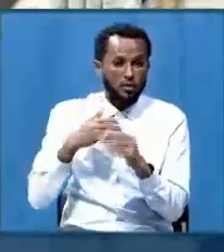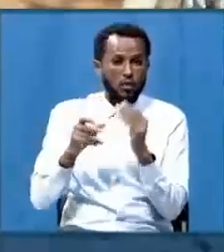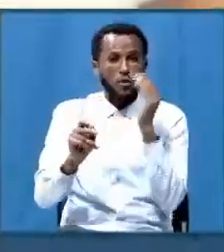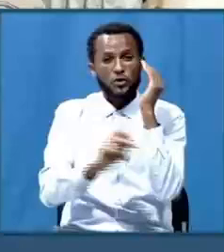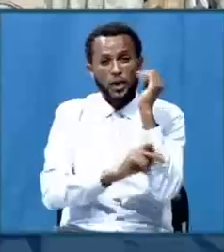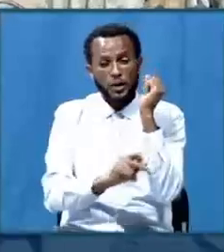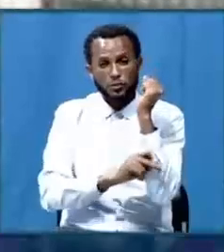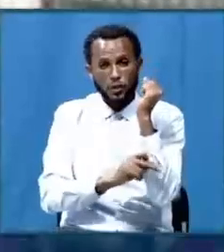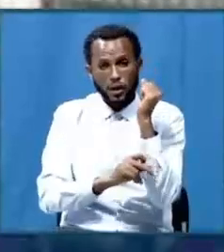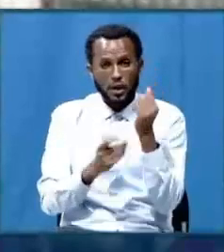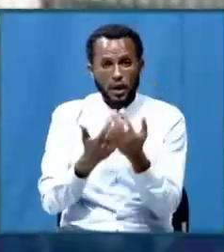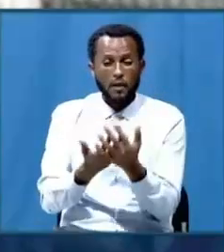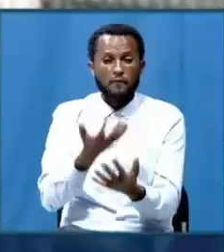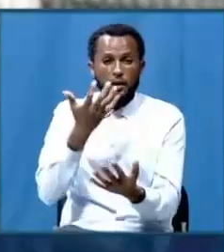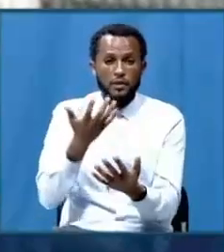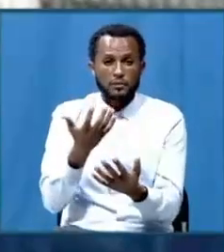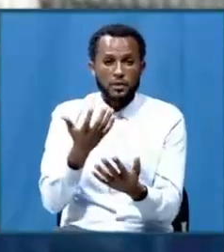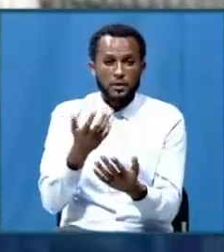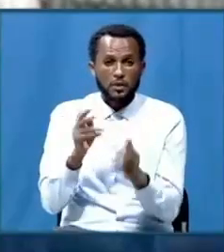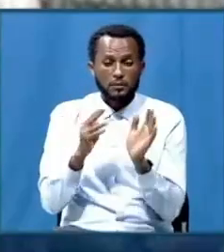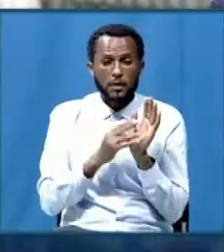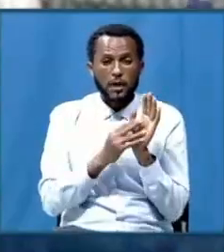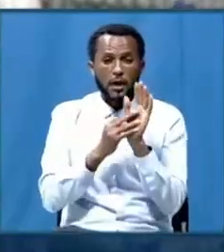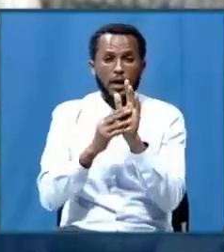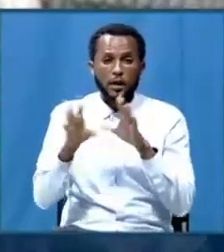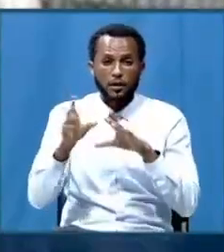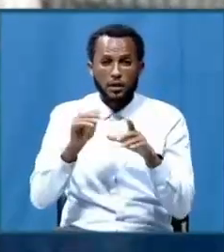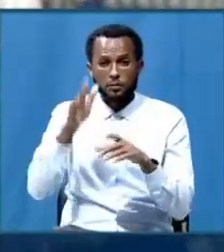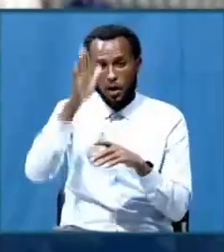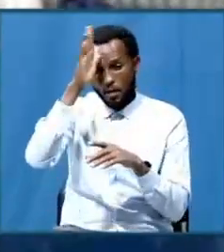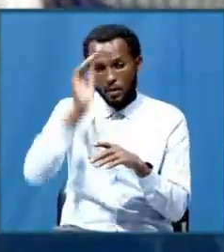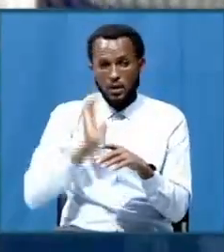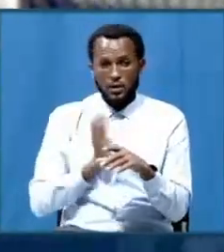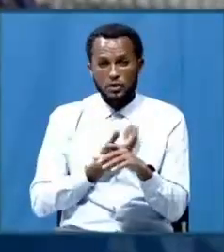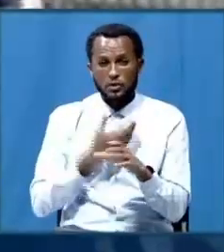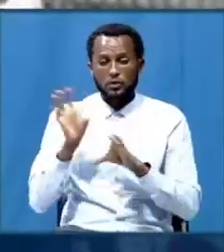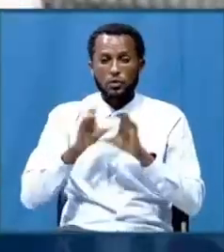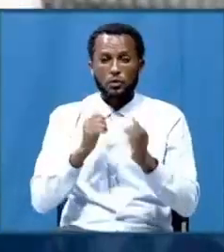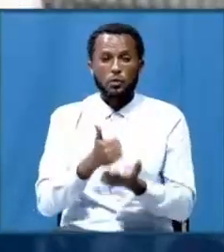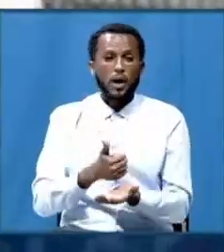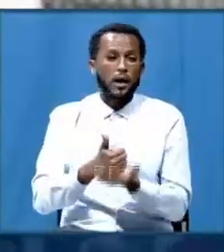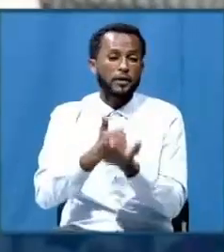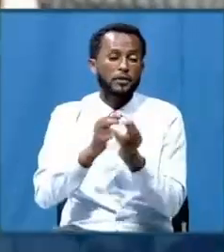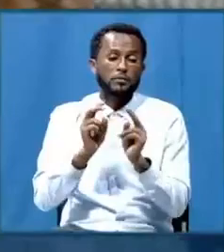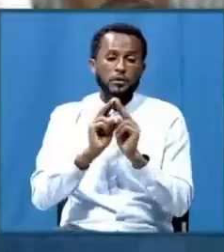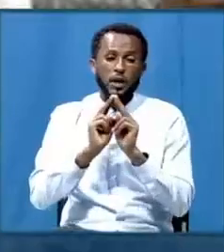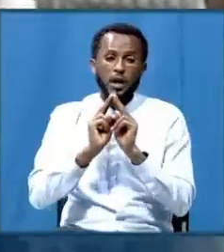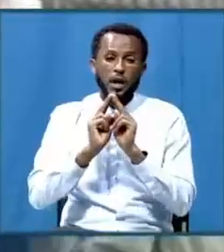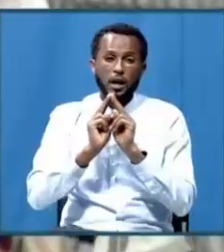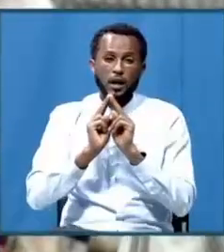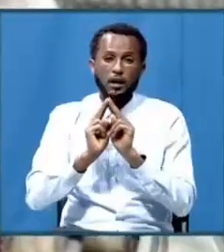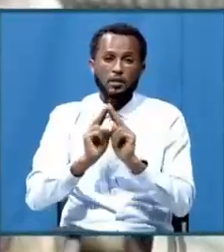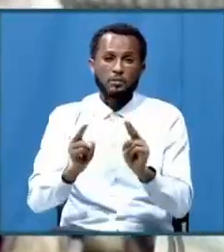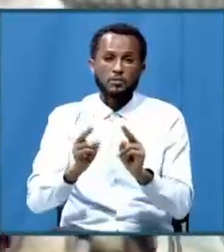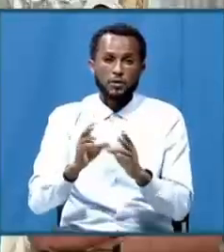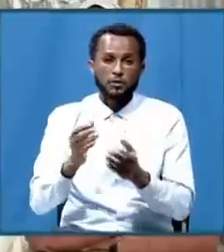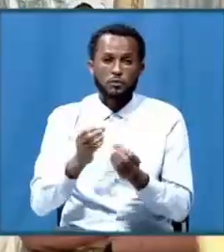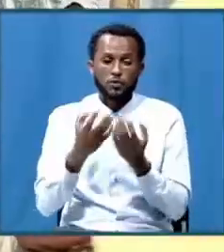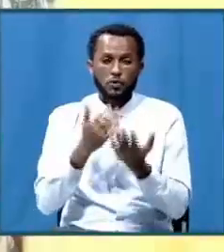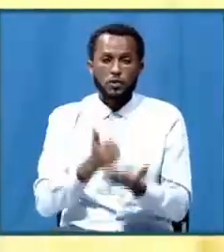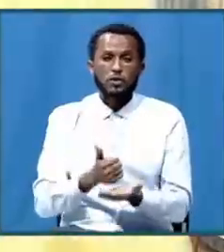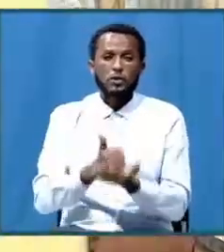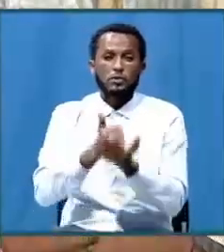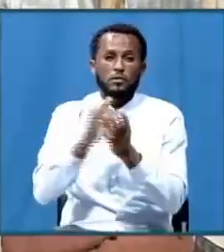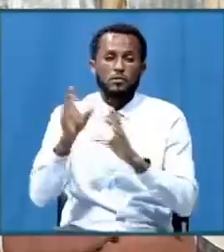ውዚ ዘለዉ ሃብታማትም ዝበለፀ ከም መርአያ ገይሮም እቶም ኣቦና ዝገበርዎ ሓገዝ ዝበለፀ ክሕግዝዎምን ተላዓዒሎም ብዙ ብዙሕ ድጋፍ ክገብሩ ይግብኦም።